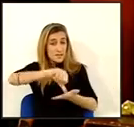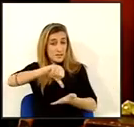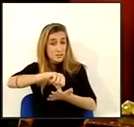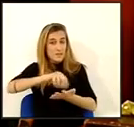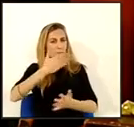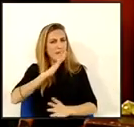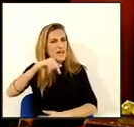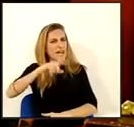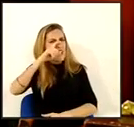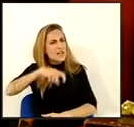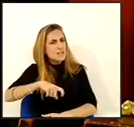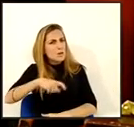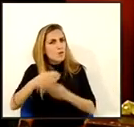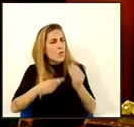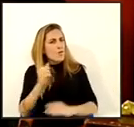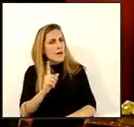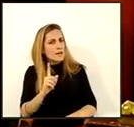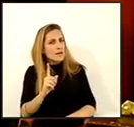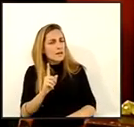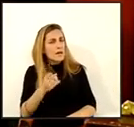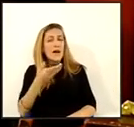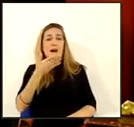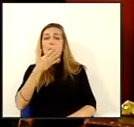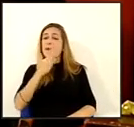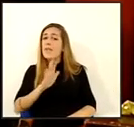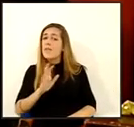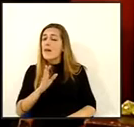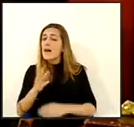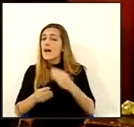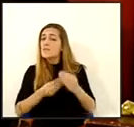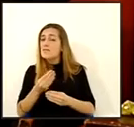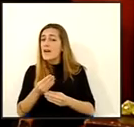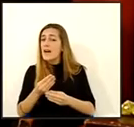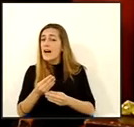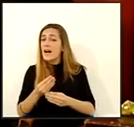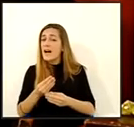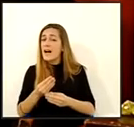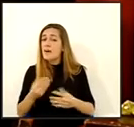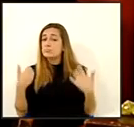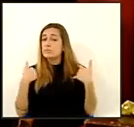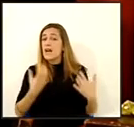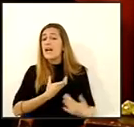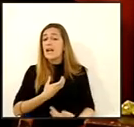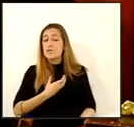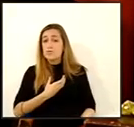sembla ser que aquest any no ho faran ells i sembla ser que es farà a través de l'Ajuntament o